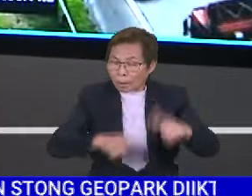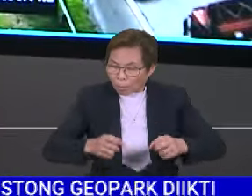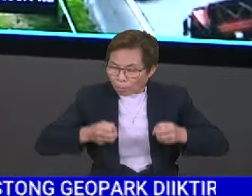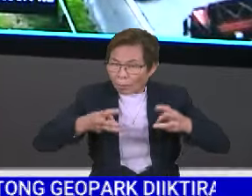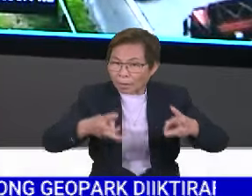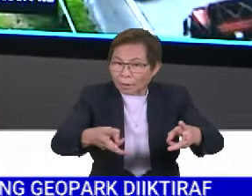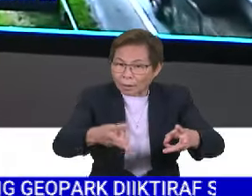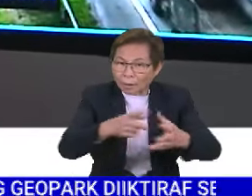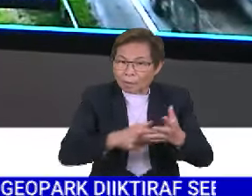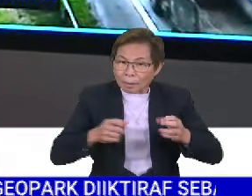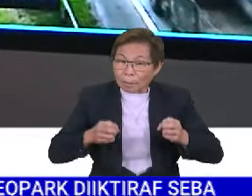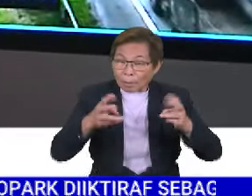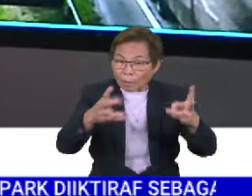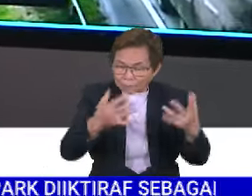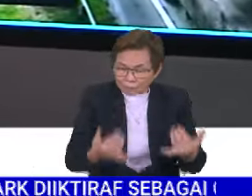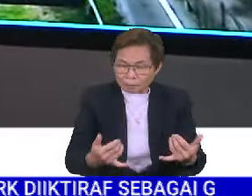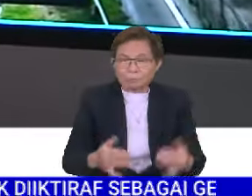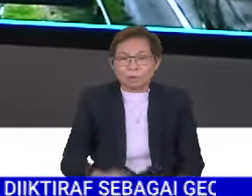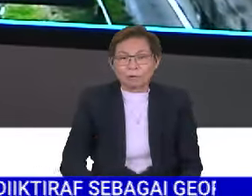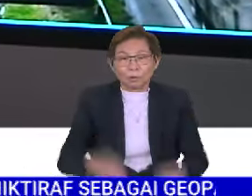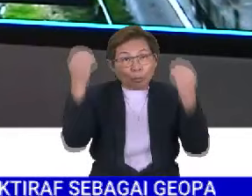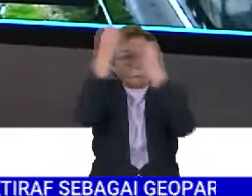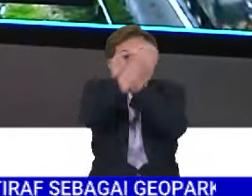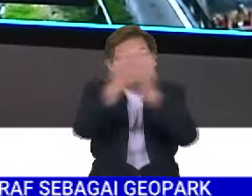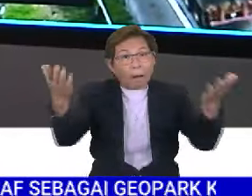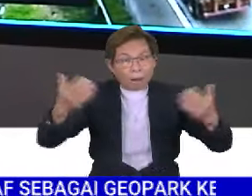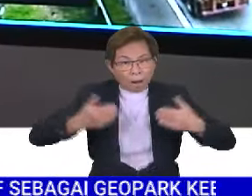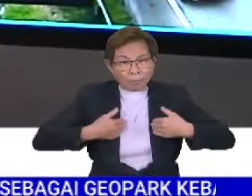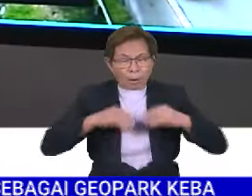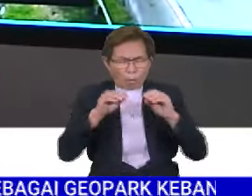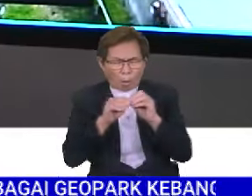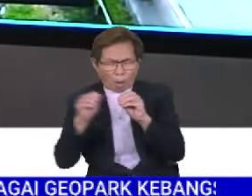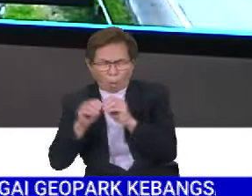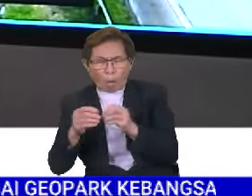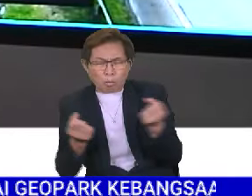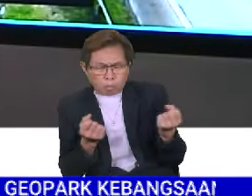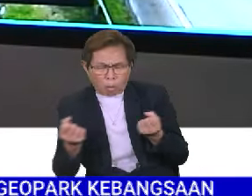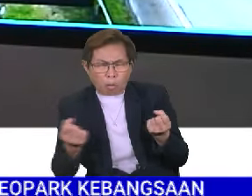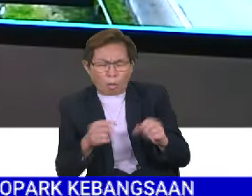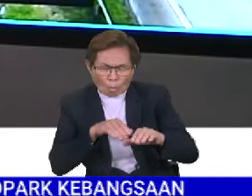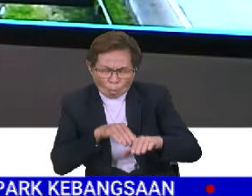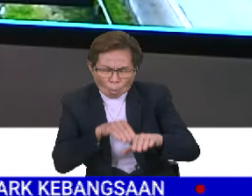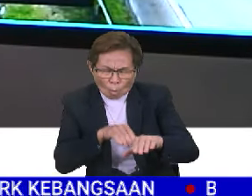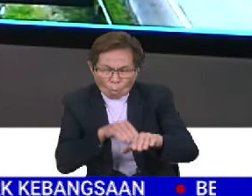raya ketika ini. Untuk makluman, terdapat peningkatan trafik